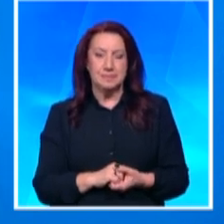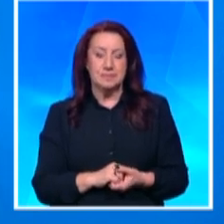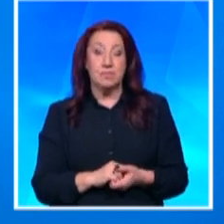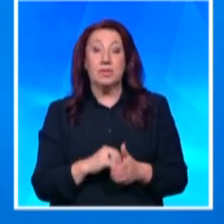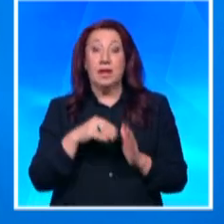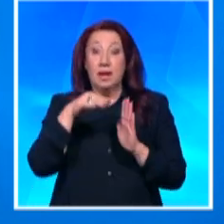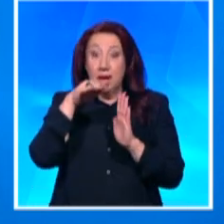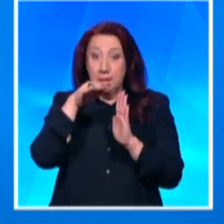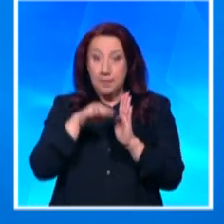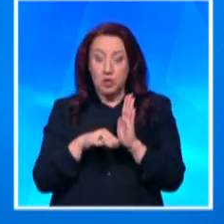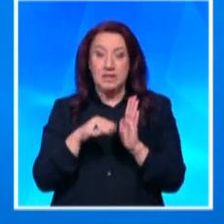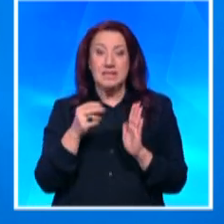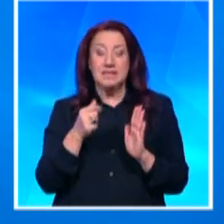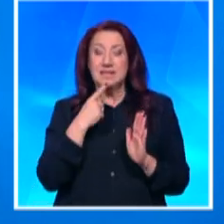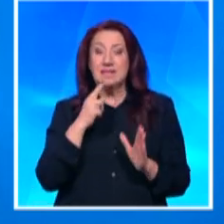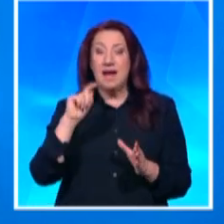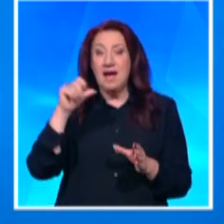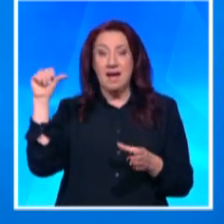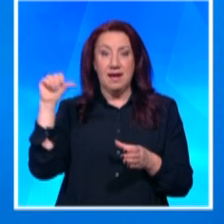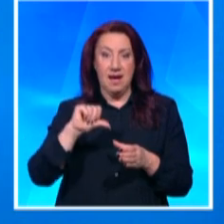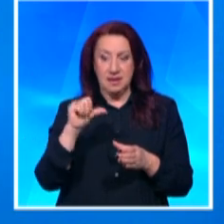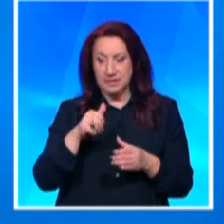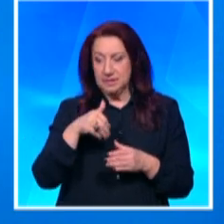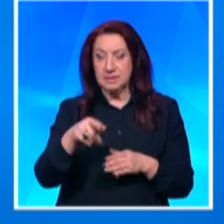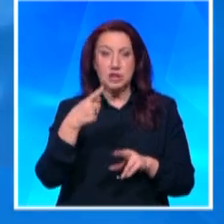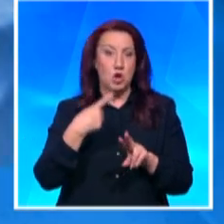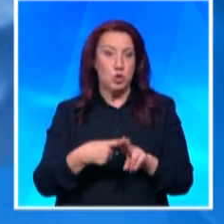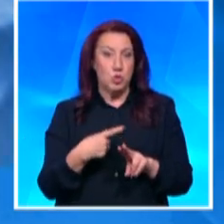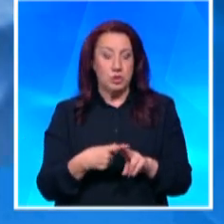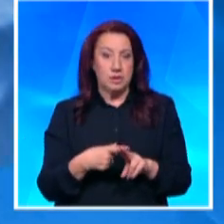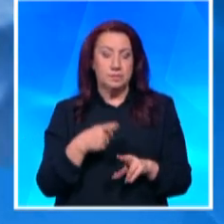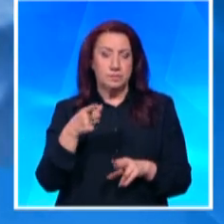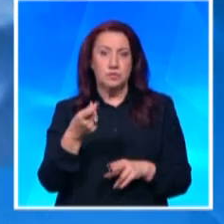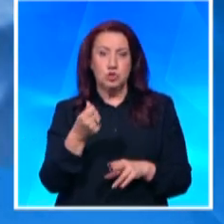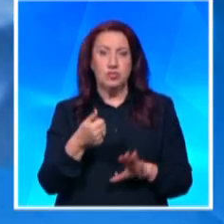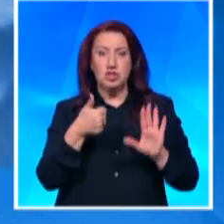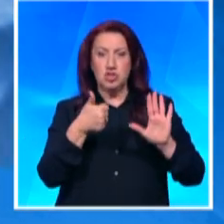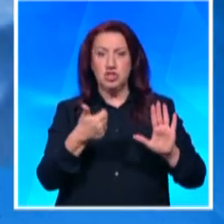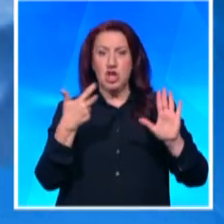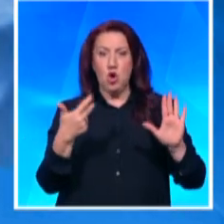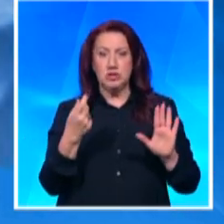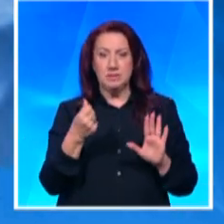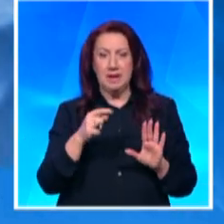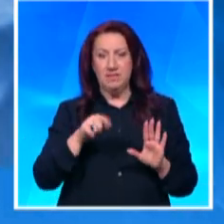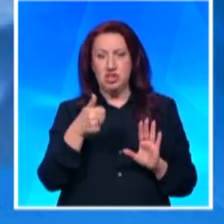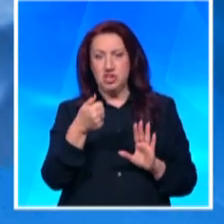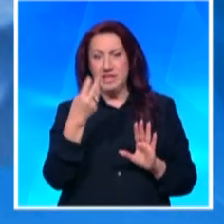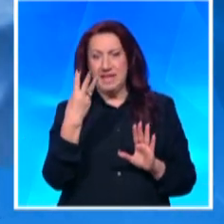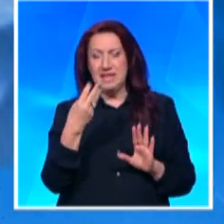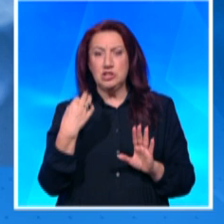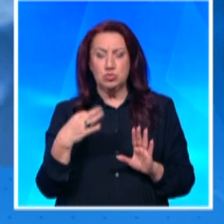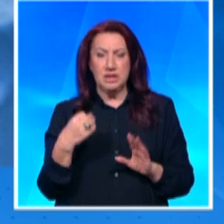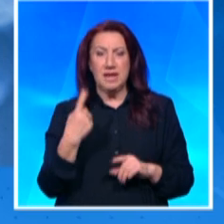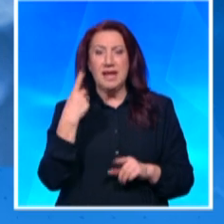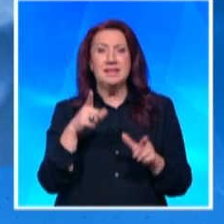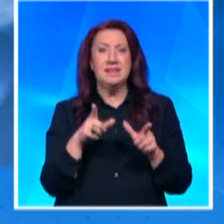на природния газ от юни предлага Булгаргаз. Синьото гориво да струва 68 лева и 63 стотинки за мегаватт час